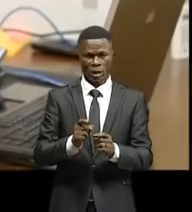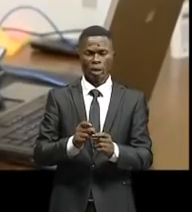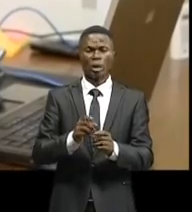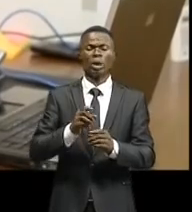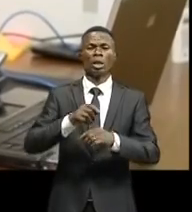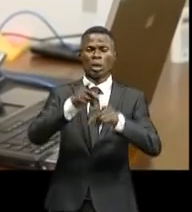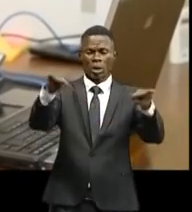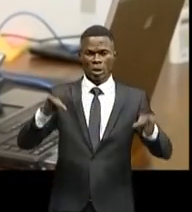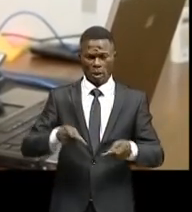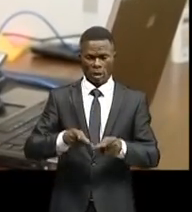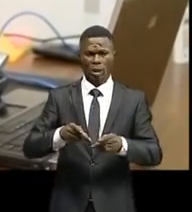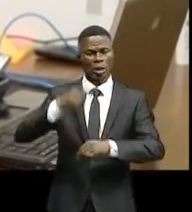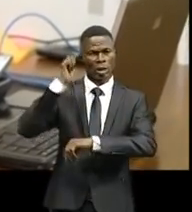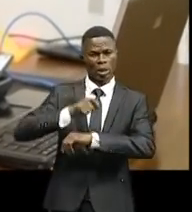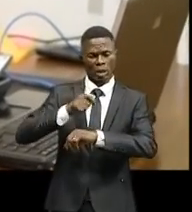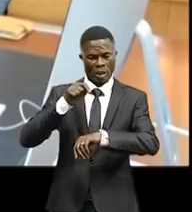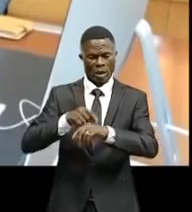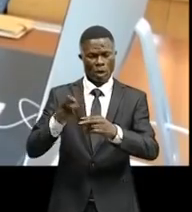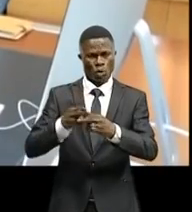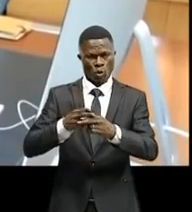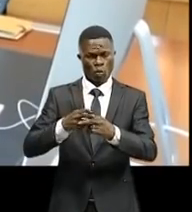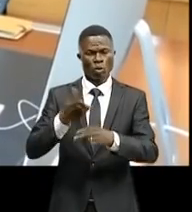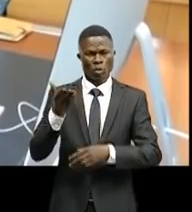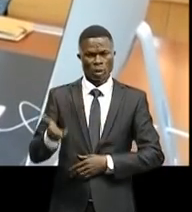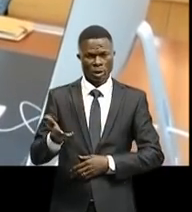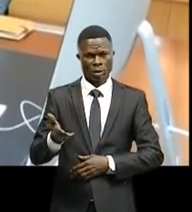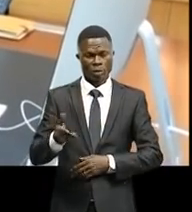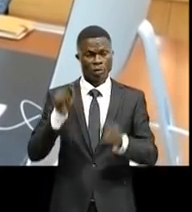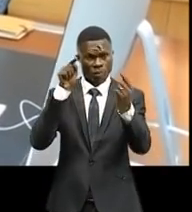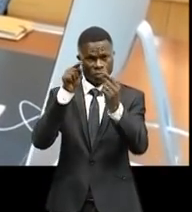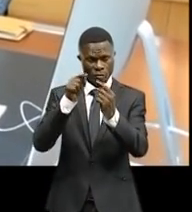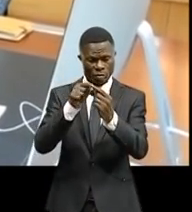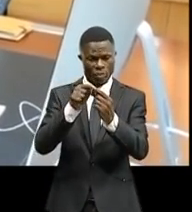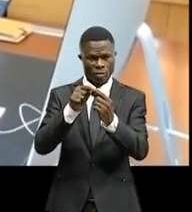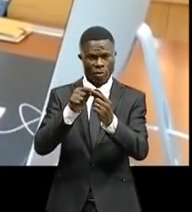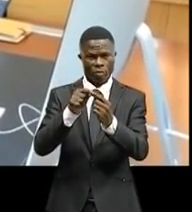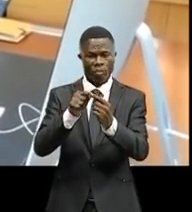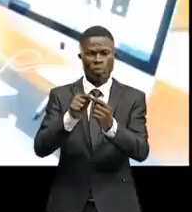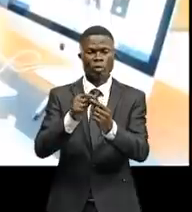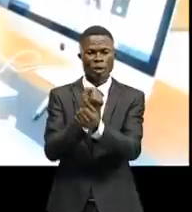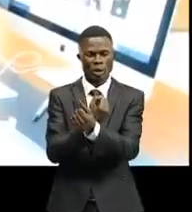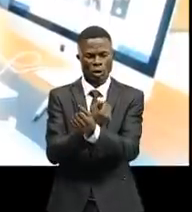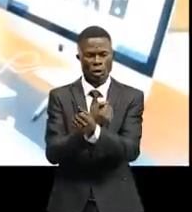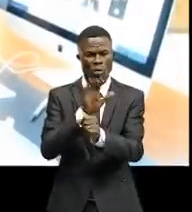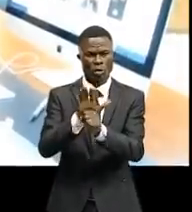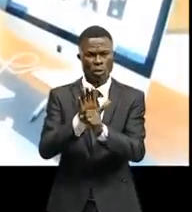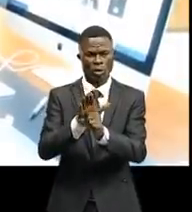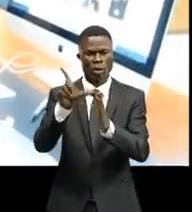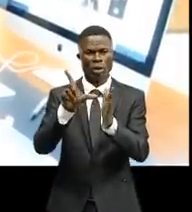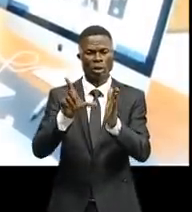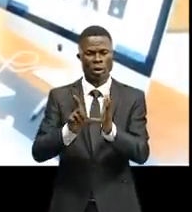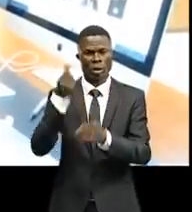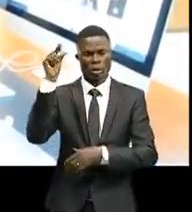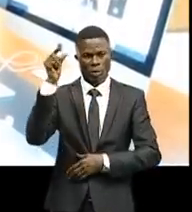cadastre minier dans un délai relativement court, l'objectif étant le strict respect de la